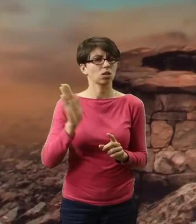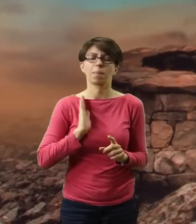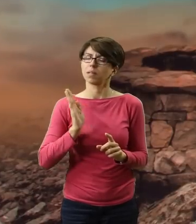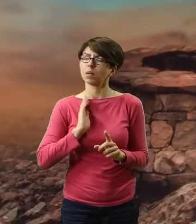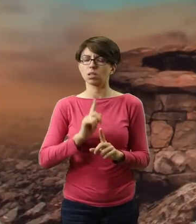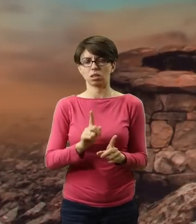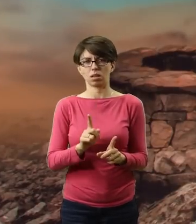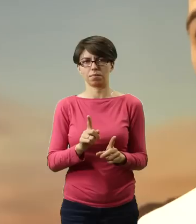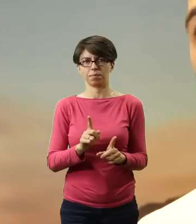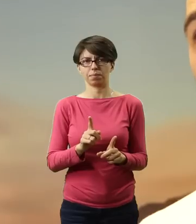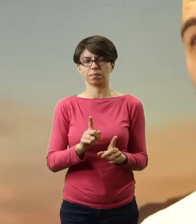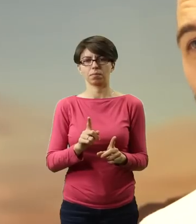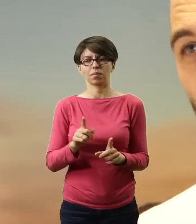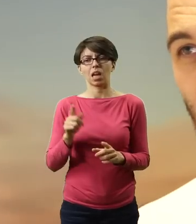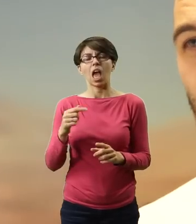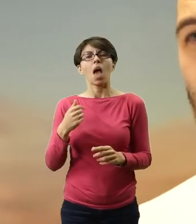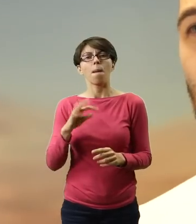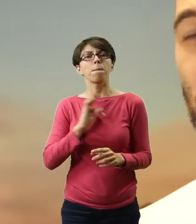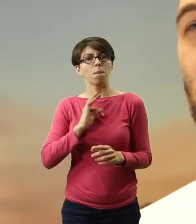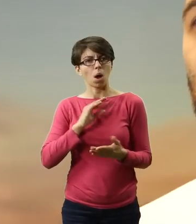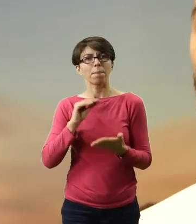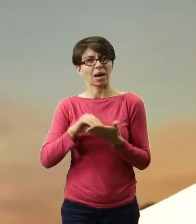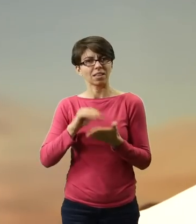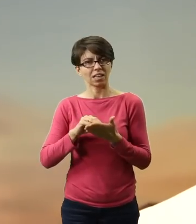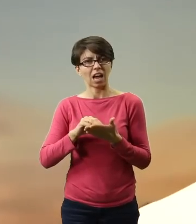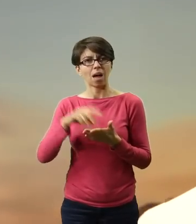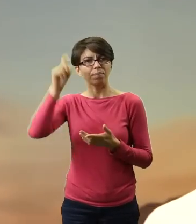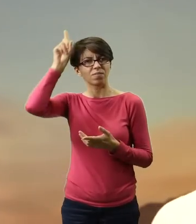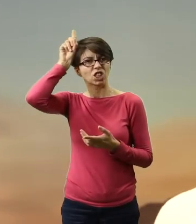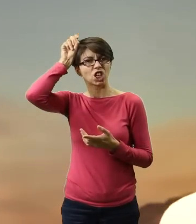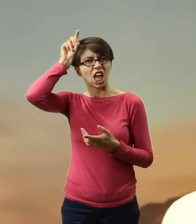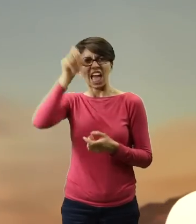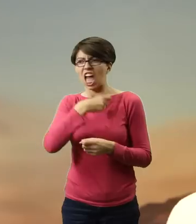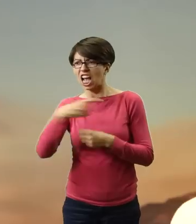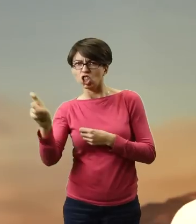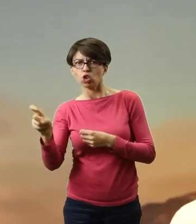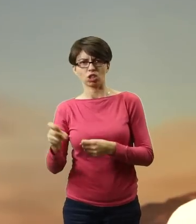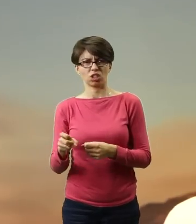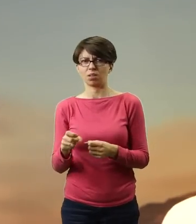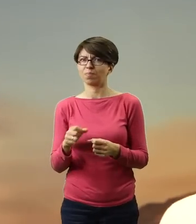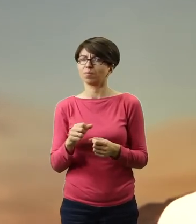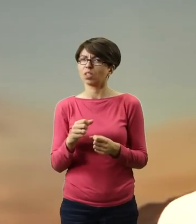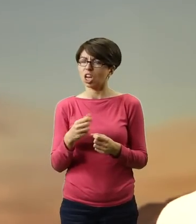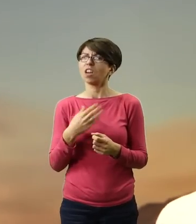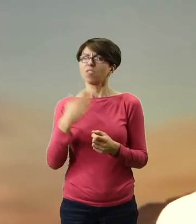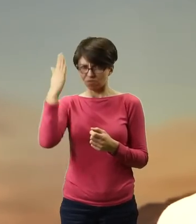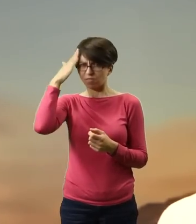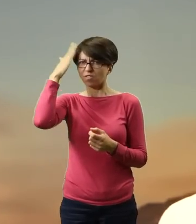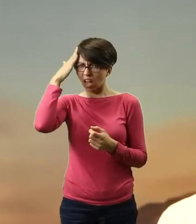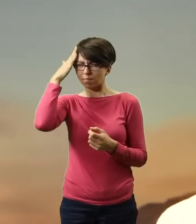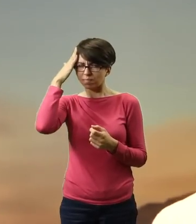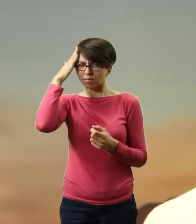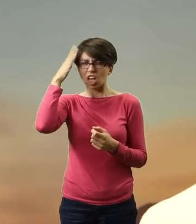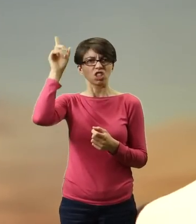to wielkie niebezpieczeństwo i i z mojej praktyki Egzorcysty wynika że W wielu sytuacjach dochodzi do